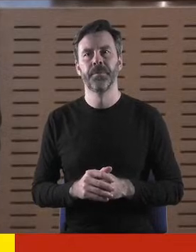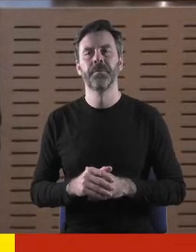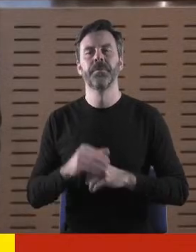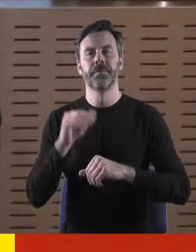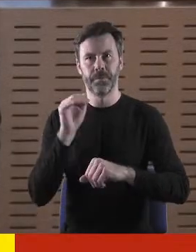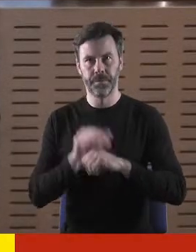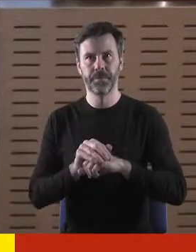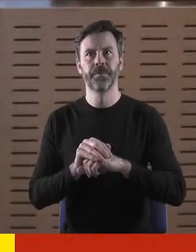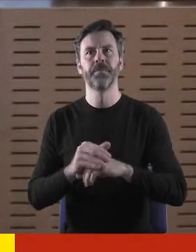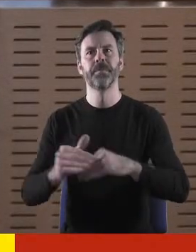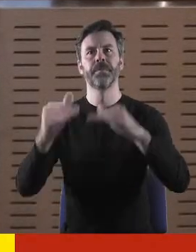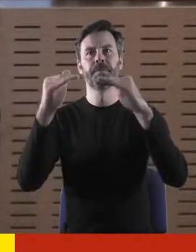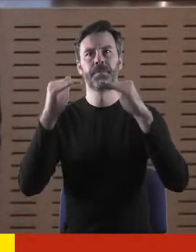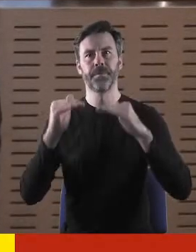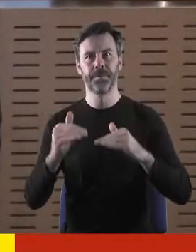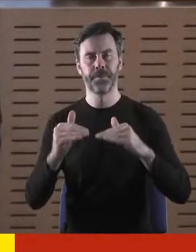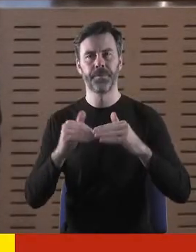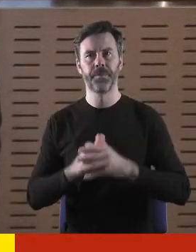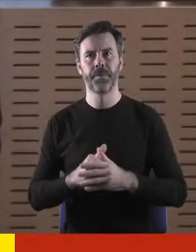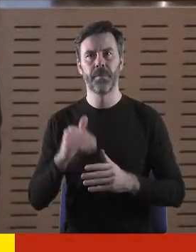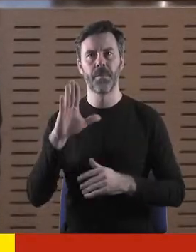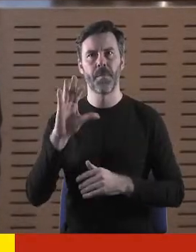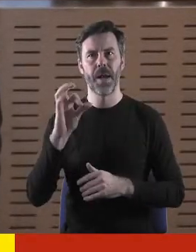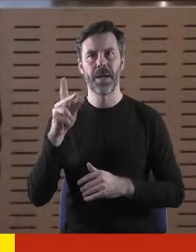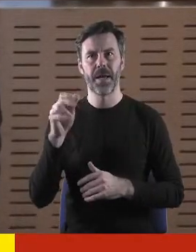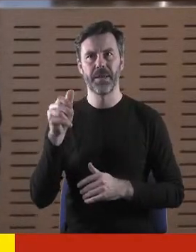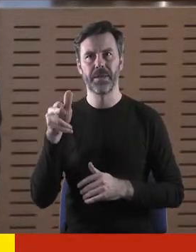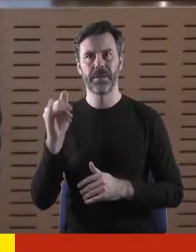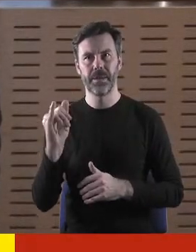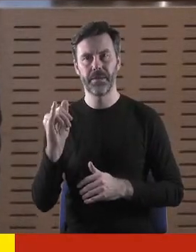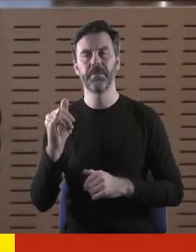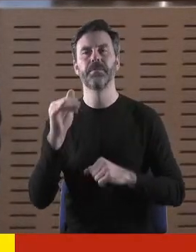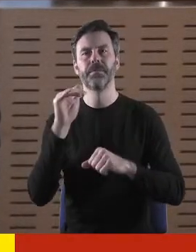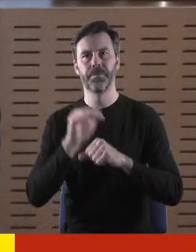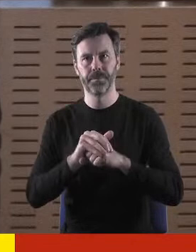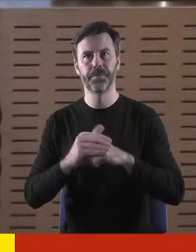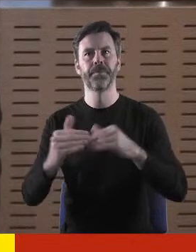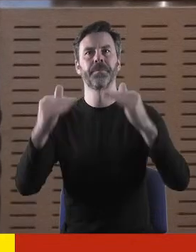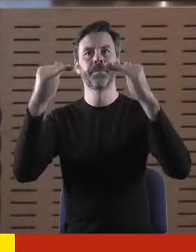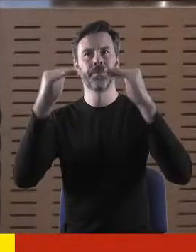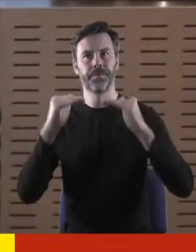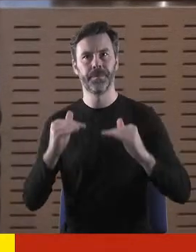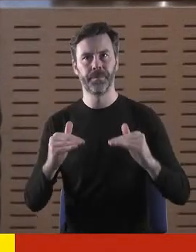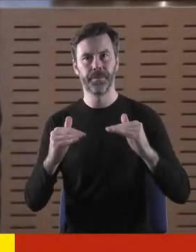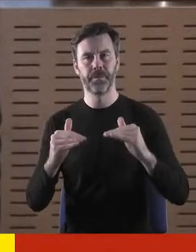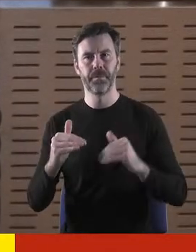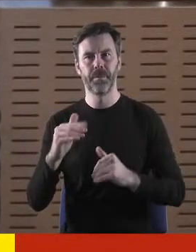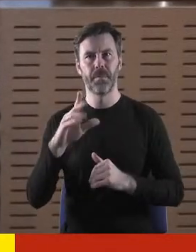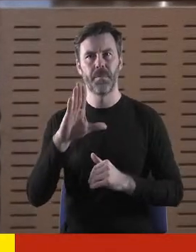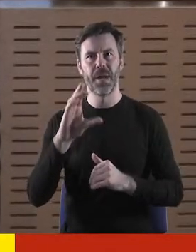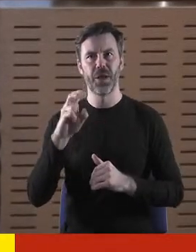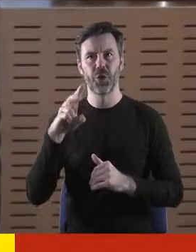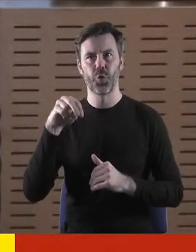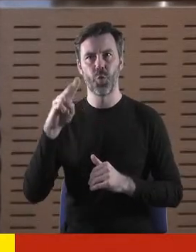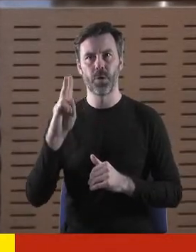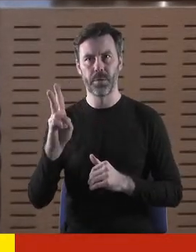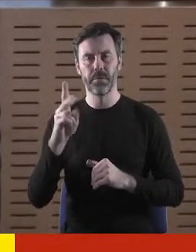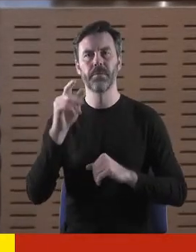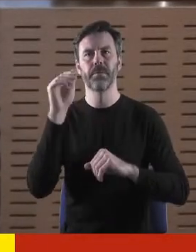Jestem za. Dziękuję. Pan radny Artur Bagieński. Jestem za. Dziękuję. Pan radny Paweł Bliźniuk. Jestem